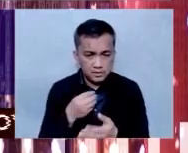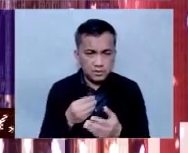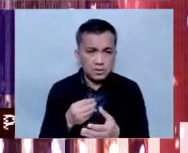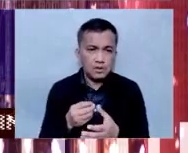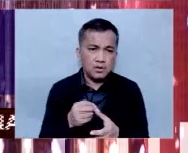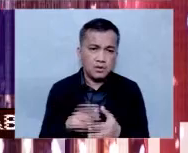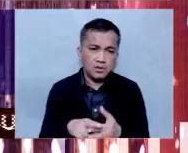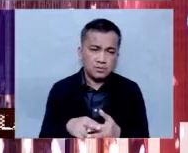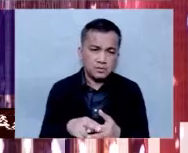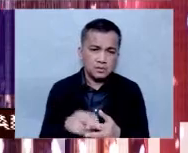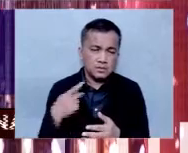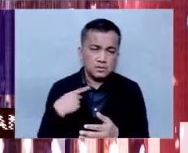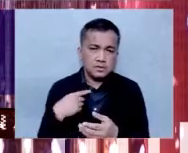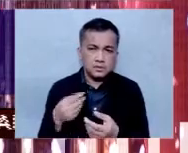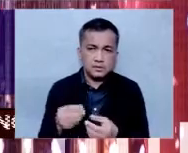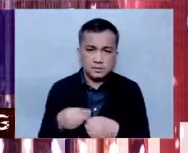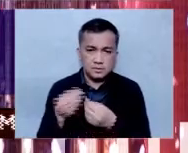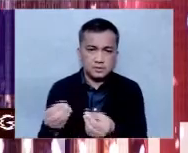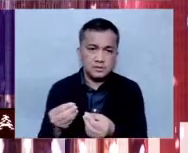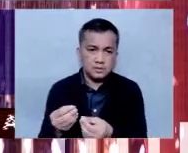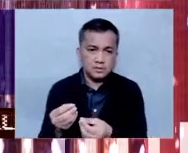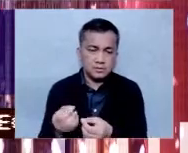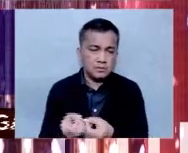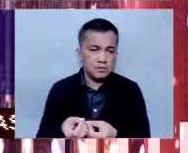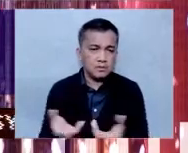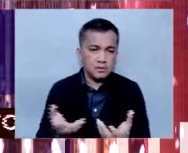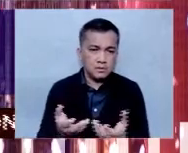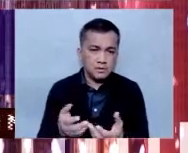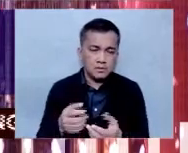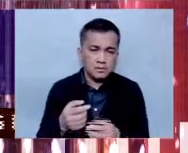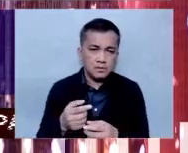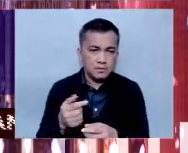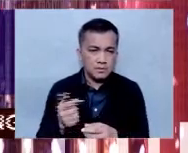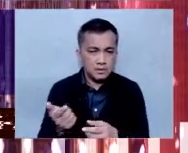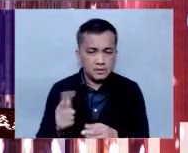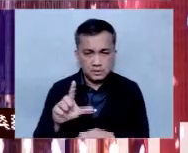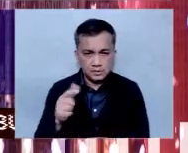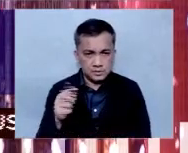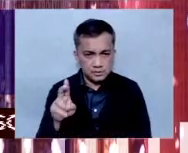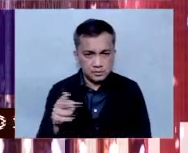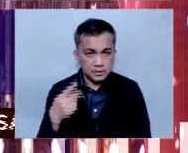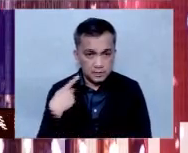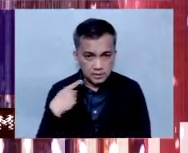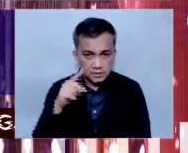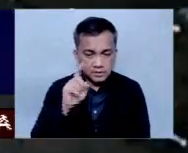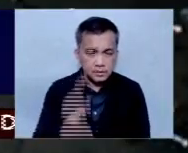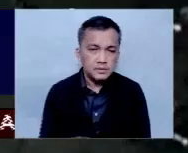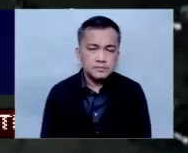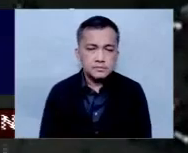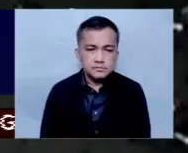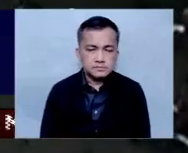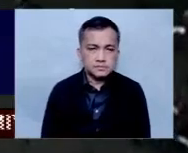bang naibibigay o nasusupply na pagkain sa kanila mula at least sa LGU?